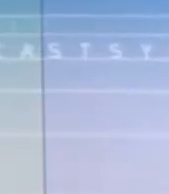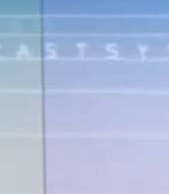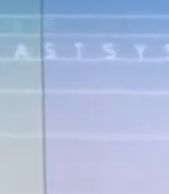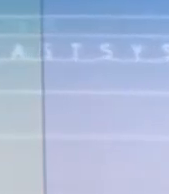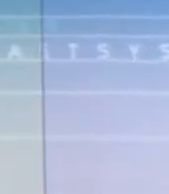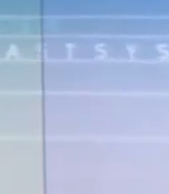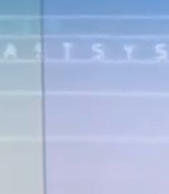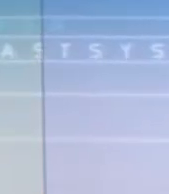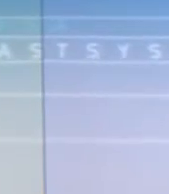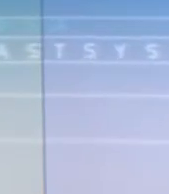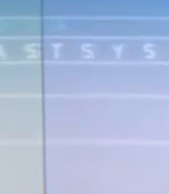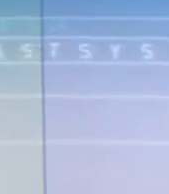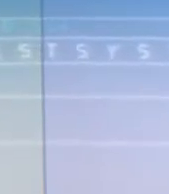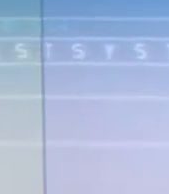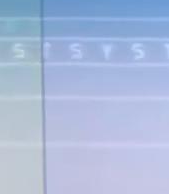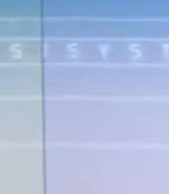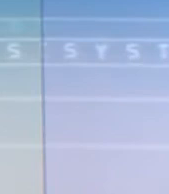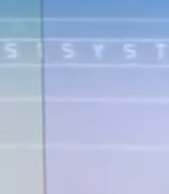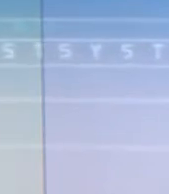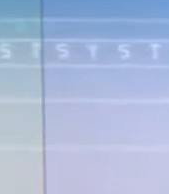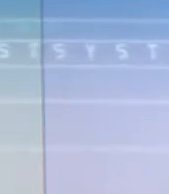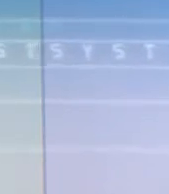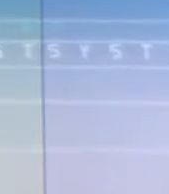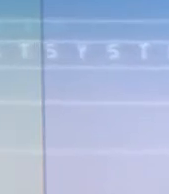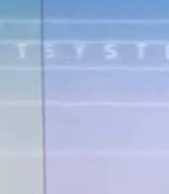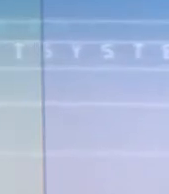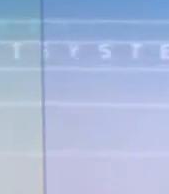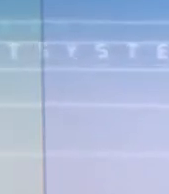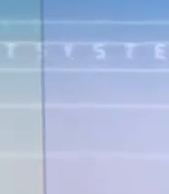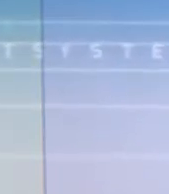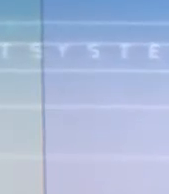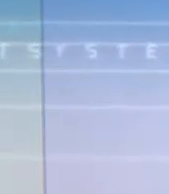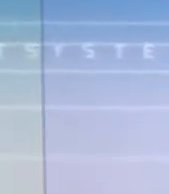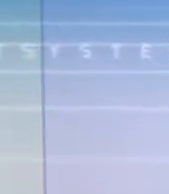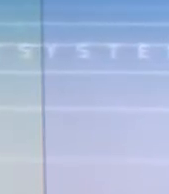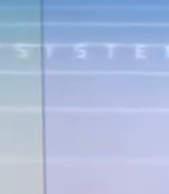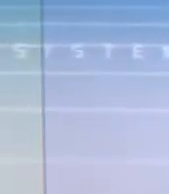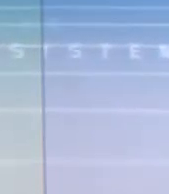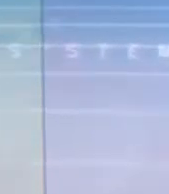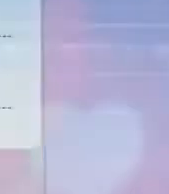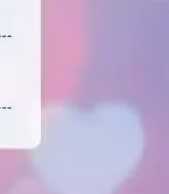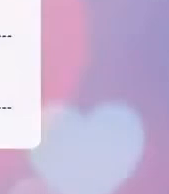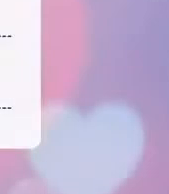다음은 희망 2022 나눔 캠페인 이웃돕기 성금을 보내주신 분들입니다.